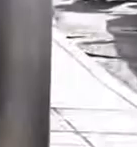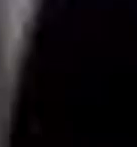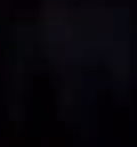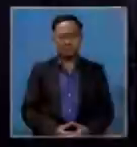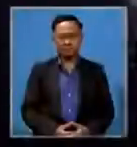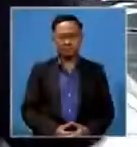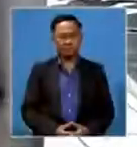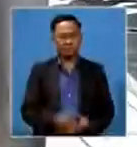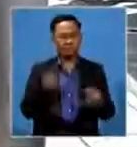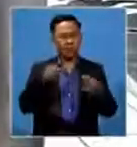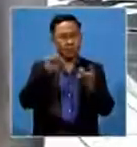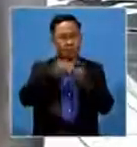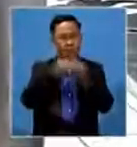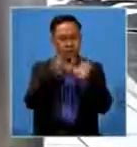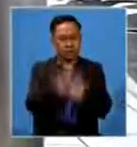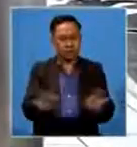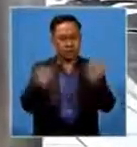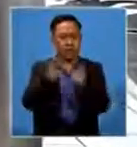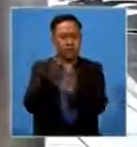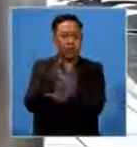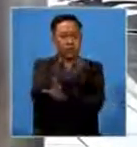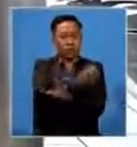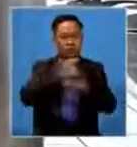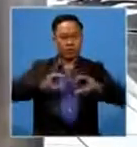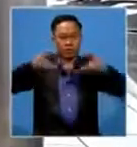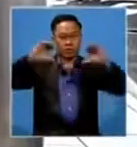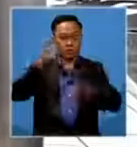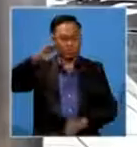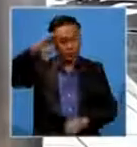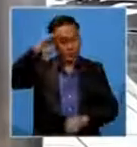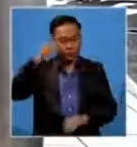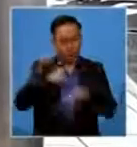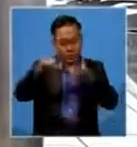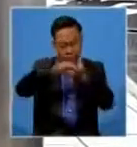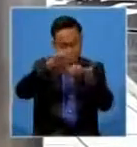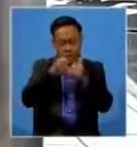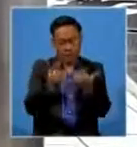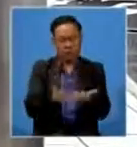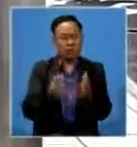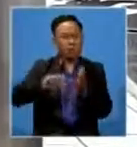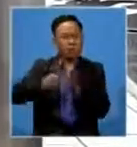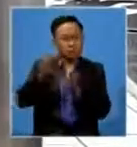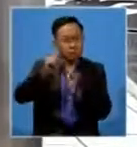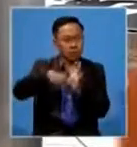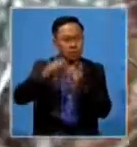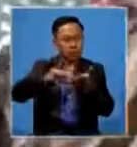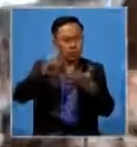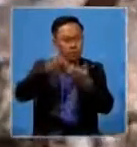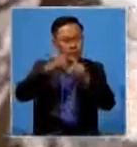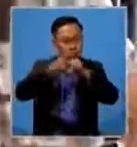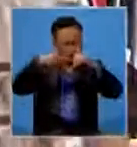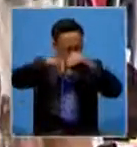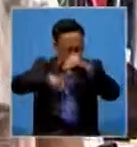ฏิเสธไม่ได้ว่าปัญหาสำคัญก่อนที่รัฐบาลชุดนี้จะเข้ามาแก้ไขส่วนใหญ่ล้วนมีต้นตอสำคัญที่ฝังรากลึกมาจากประเด็น